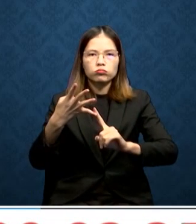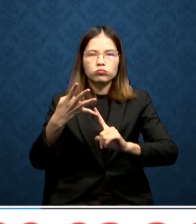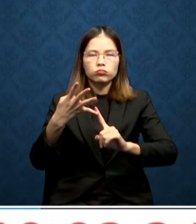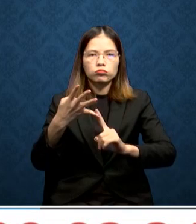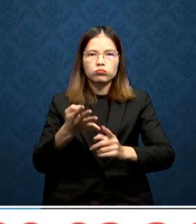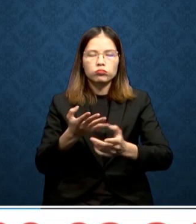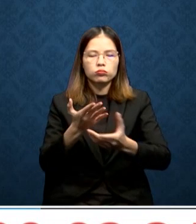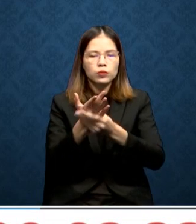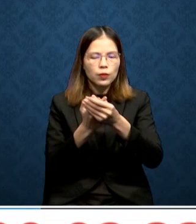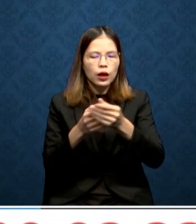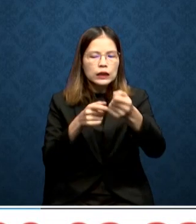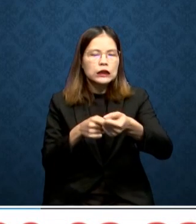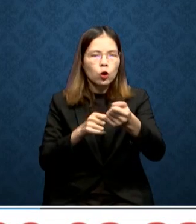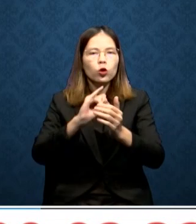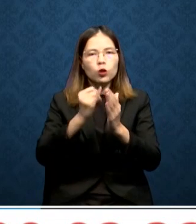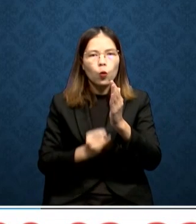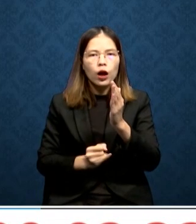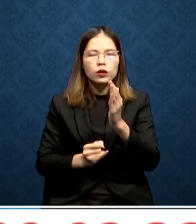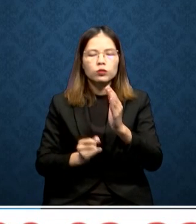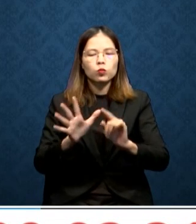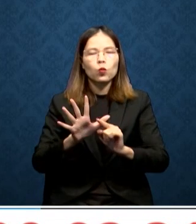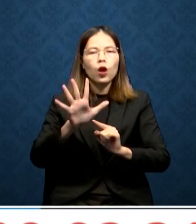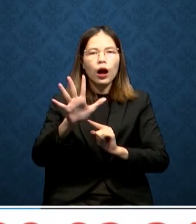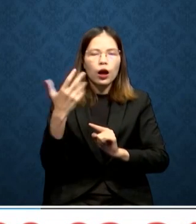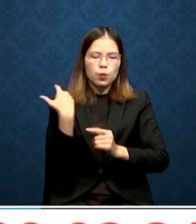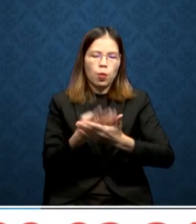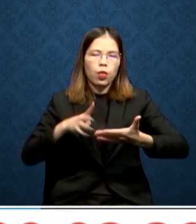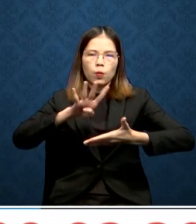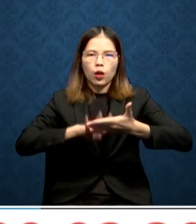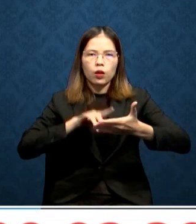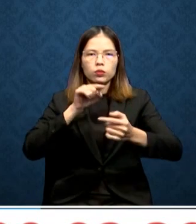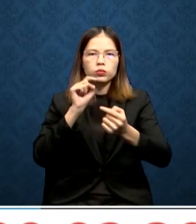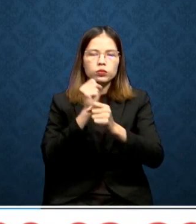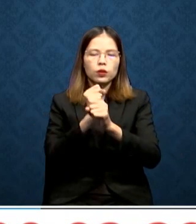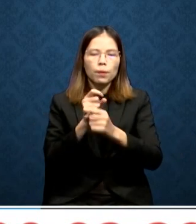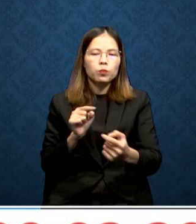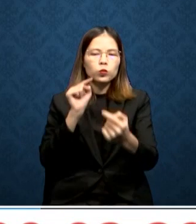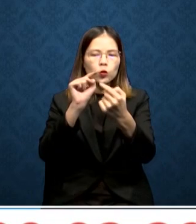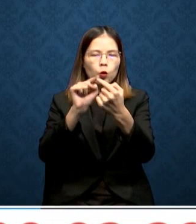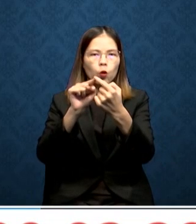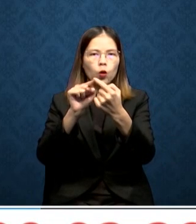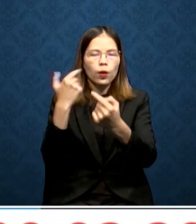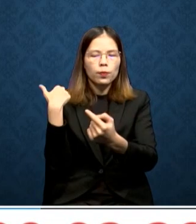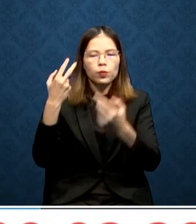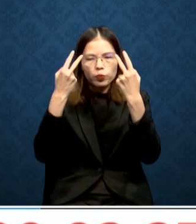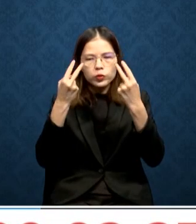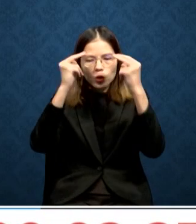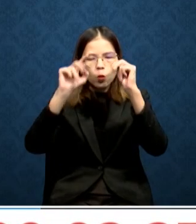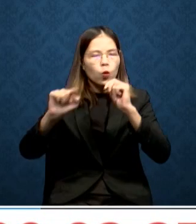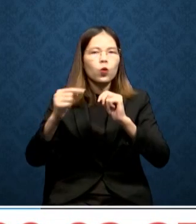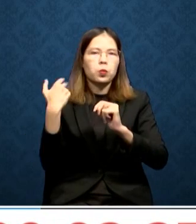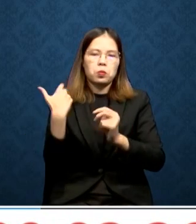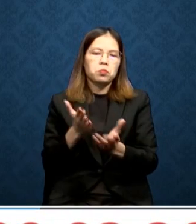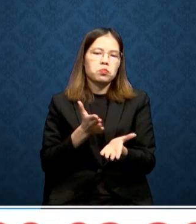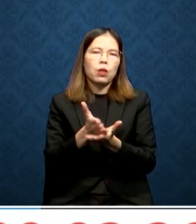4. สภาคเศษกรณหวัด5. แผนแ่บทเราเครื่ตรงกับสำนกนายกรบุตีไม่ผ่านกระทรวง สวงไหน